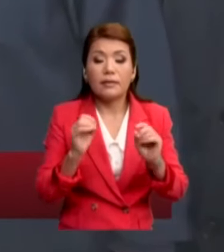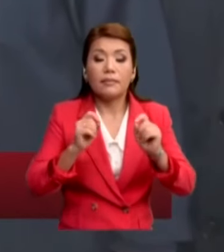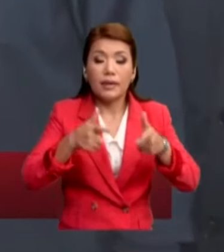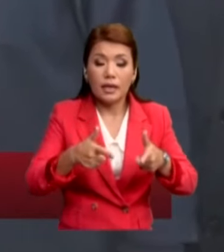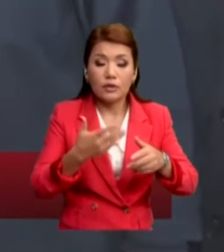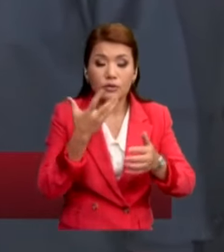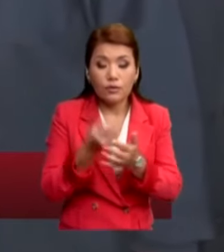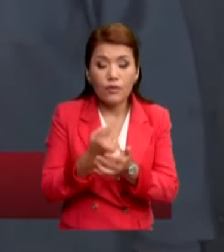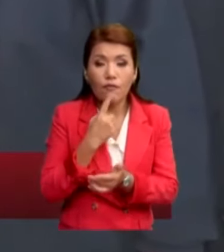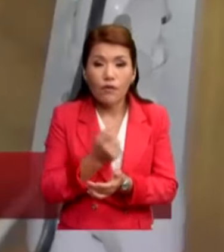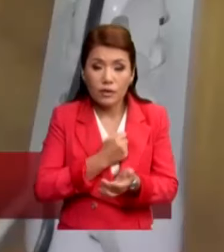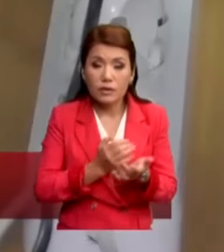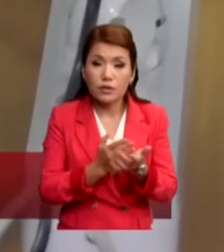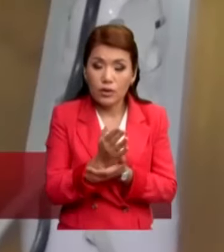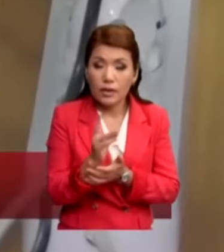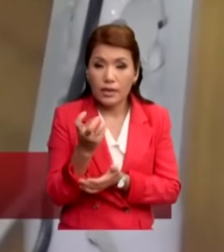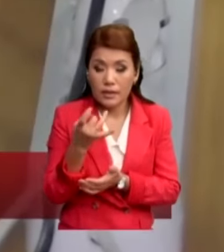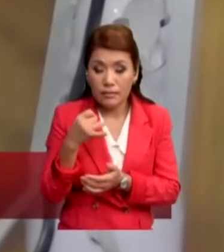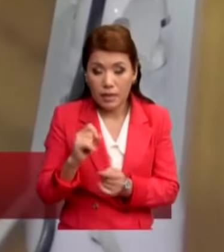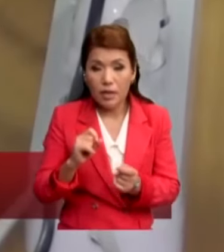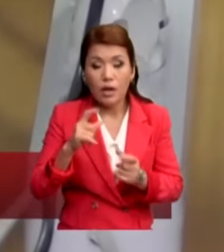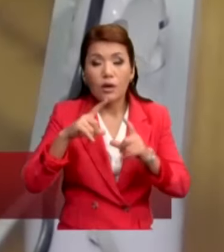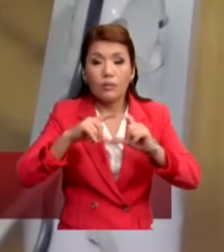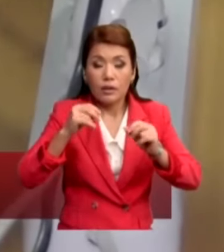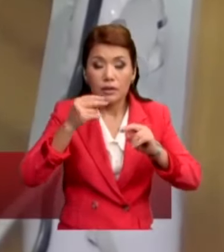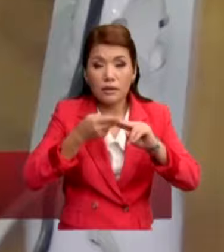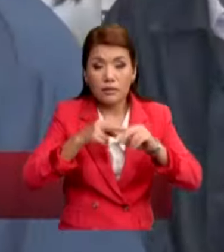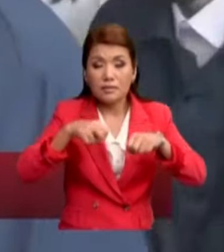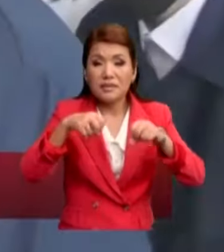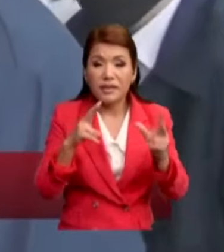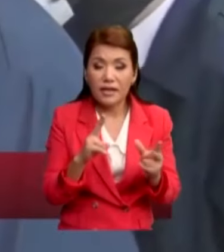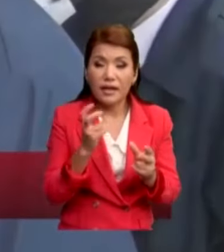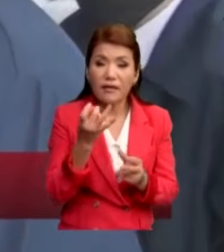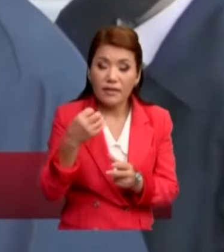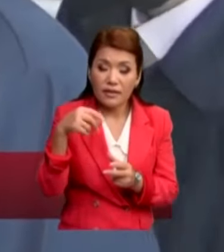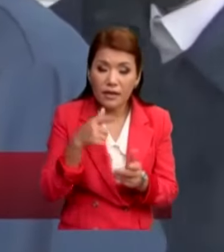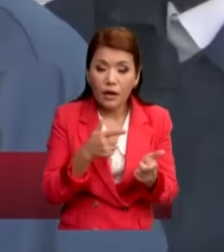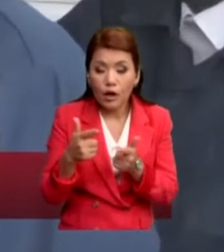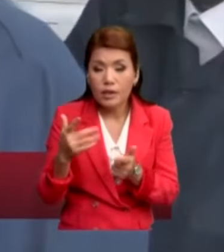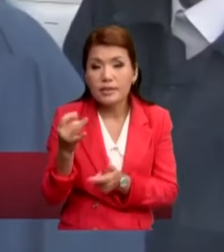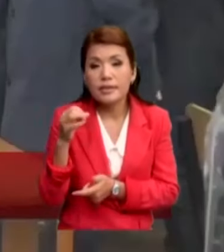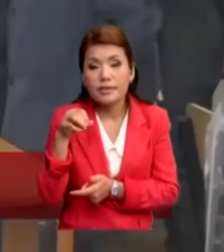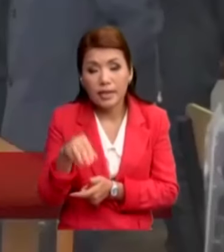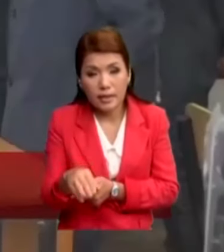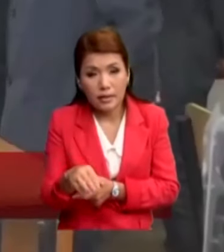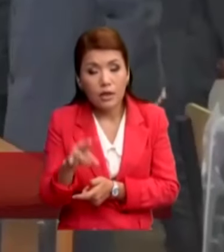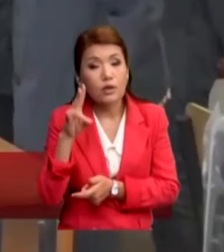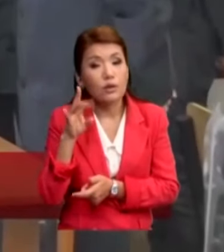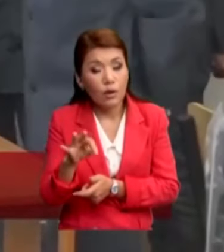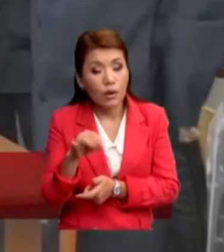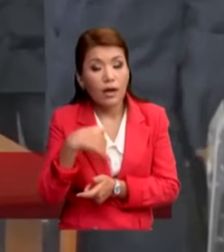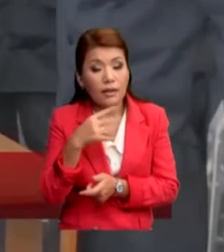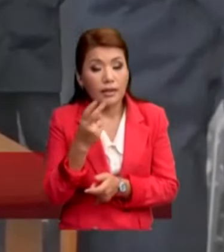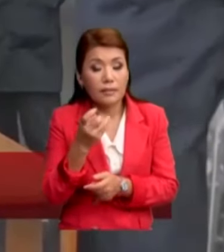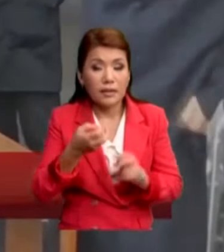погашения своего воинского долга в казарме внедрить в учебных заведениях специальные кафедры по подготовке сержантов. Но, как отмечают в